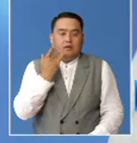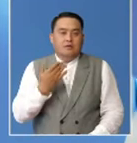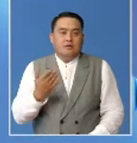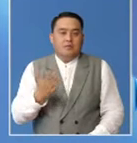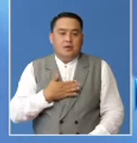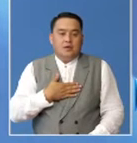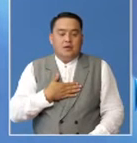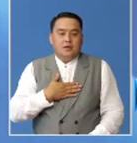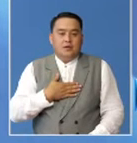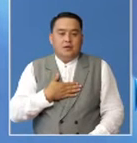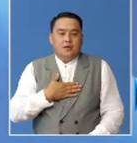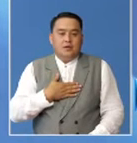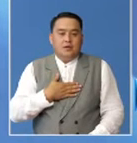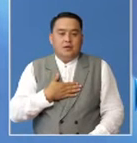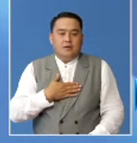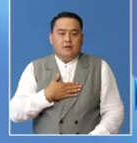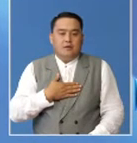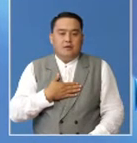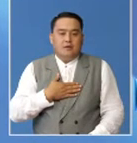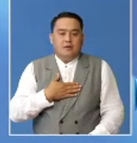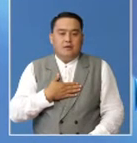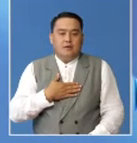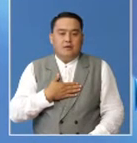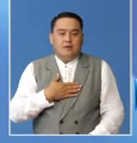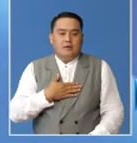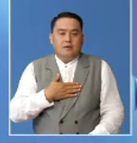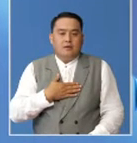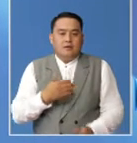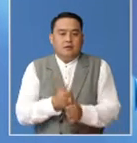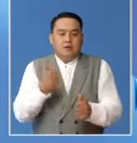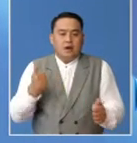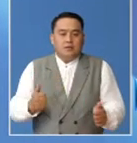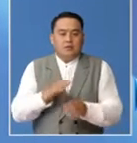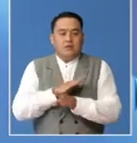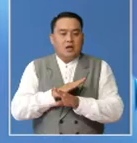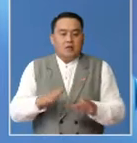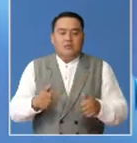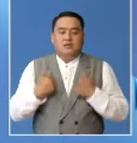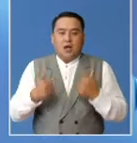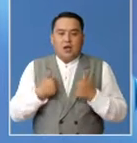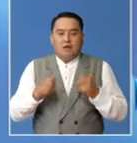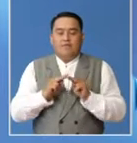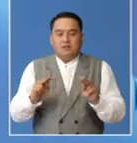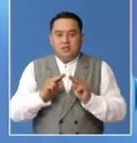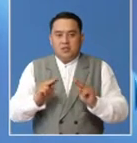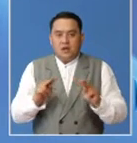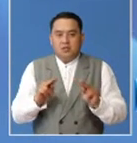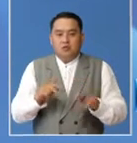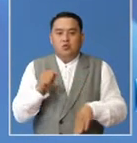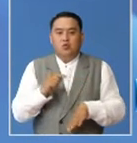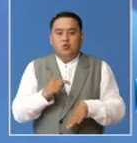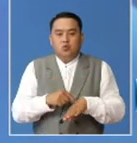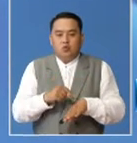держим, значит, на пульсе времени, не отстаем, стараемся воспитать